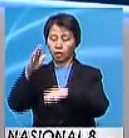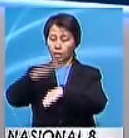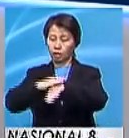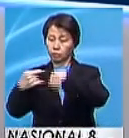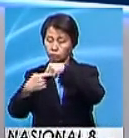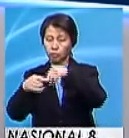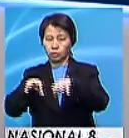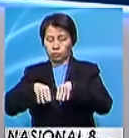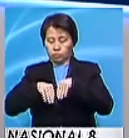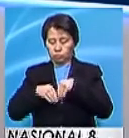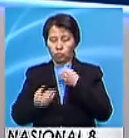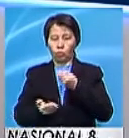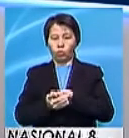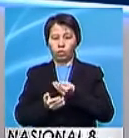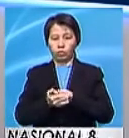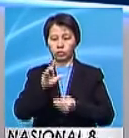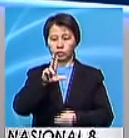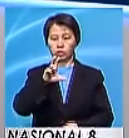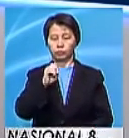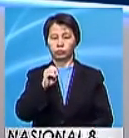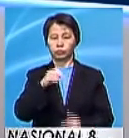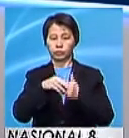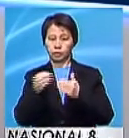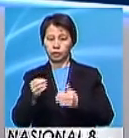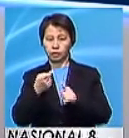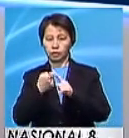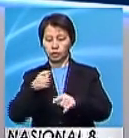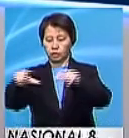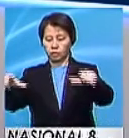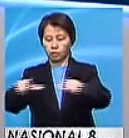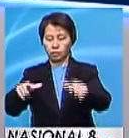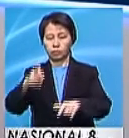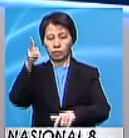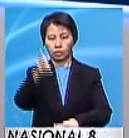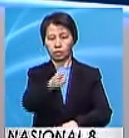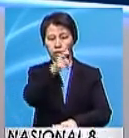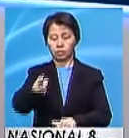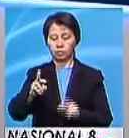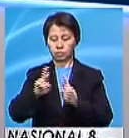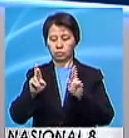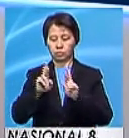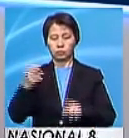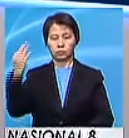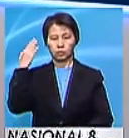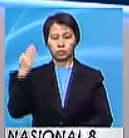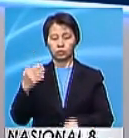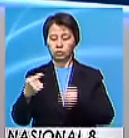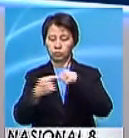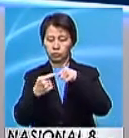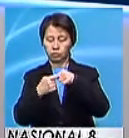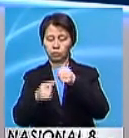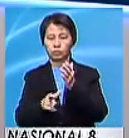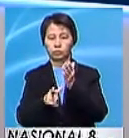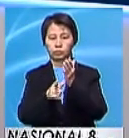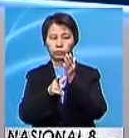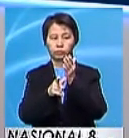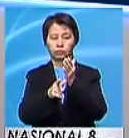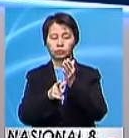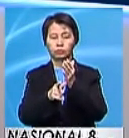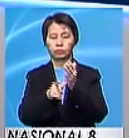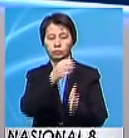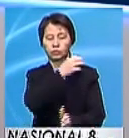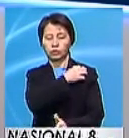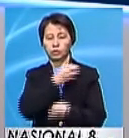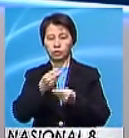menerima wang tunai RM30,000 daripada seorang pelombong haram bauksit Rabu lalu. Tertuduh penolong pegawai tanah Fadli Abdul